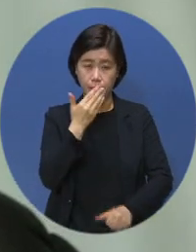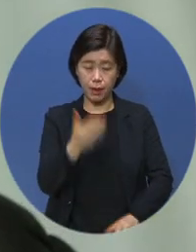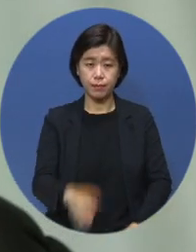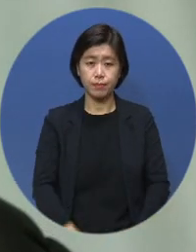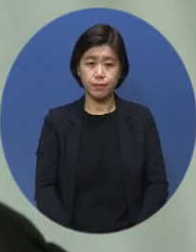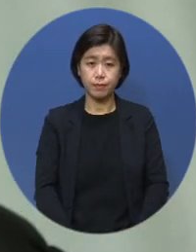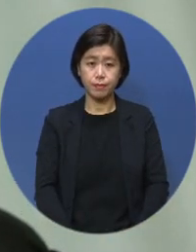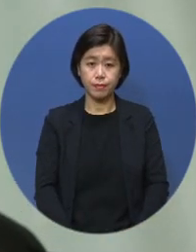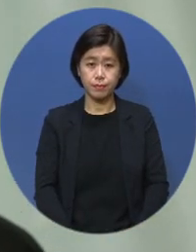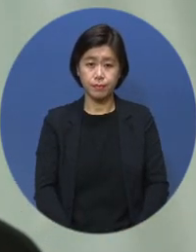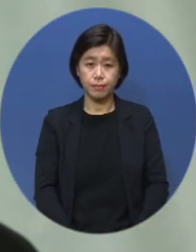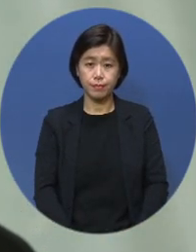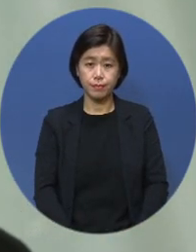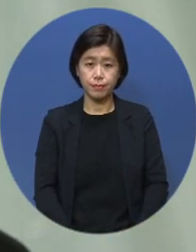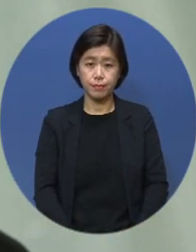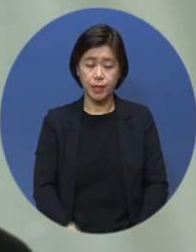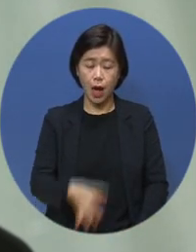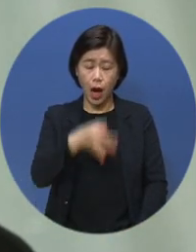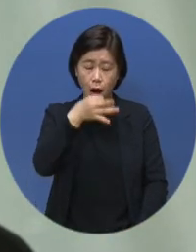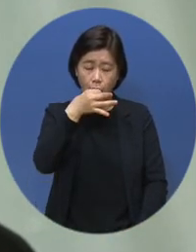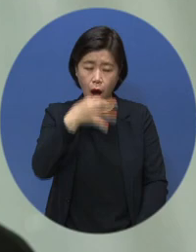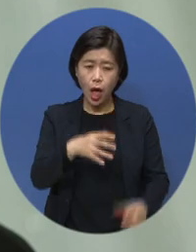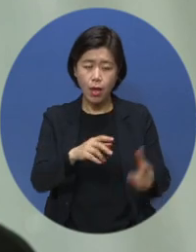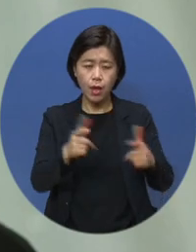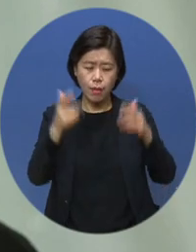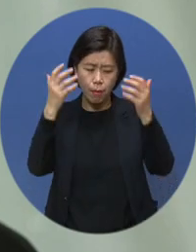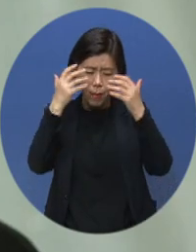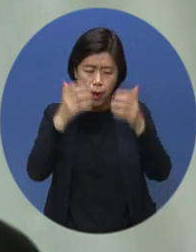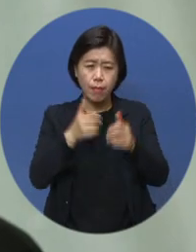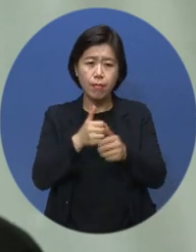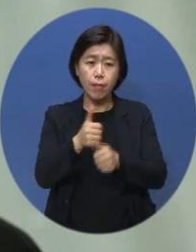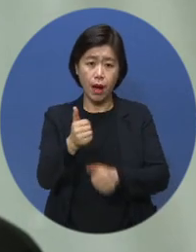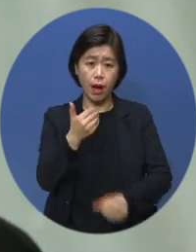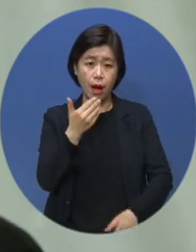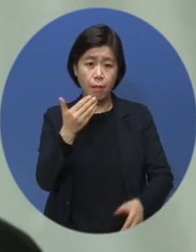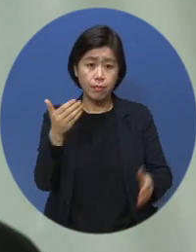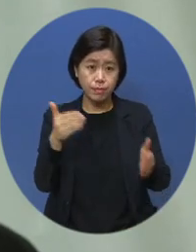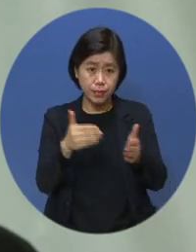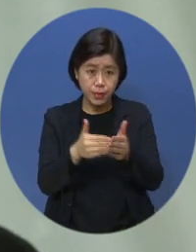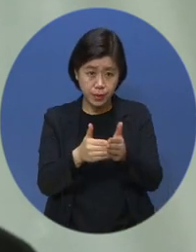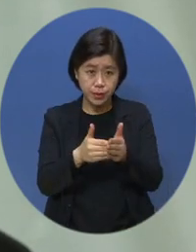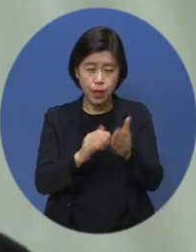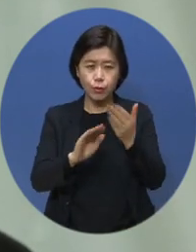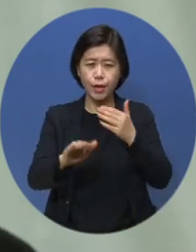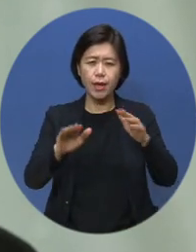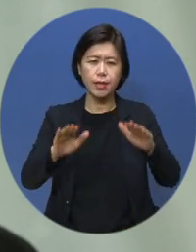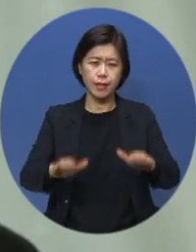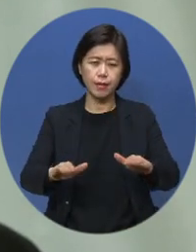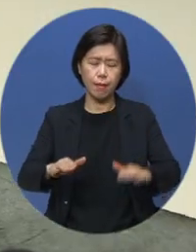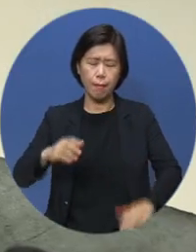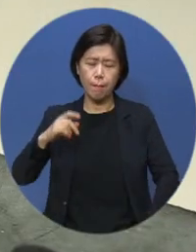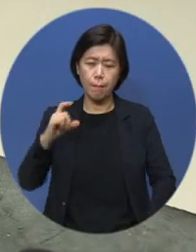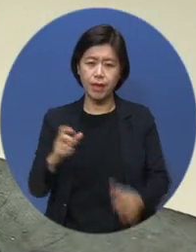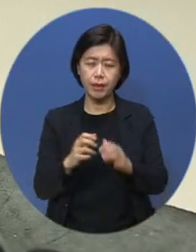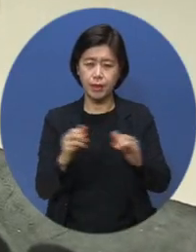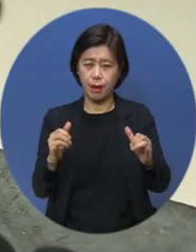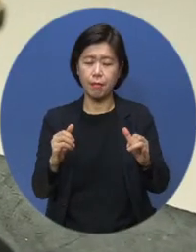원주 씨는 슈퍼맨처럼 힘든 시기를 이겨내고 이제는 누구보다 강한 사람이 되었습니다